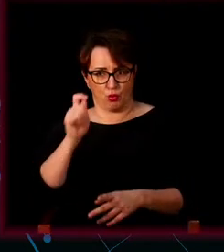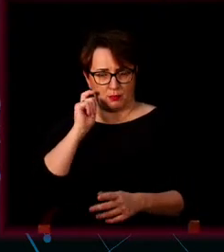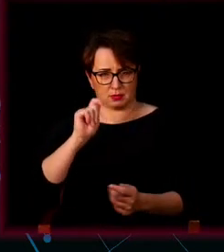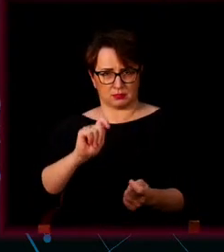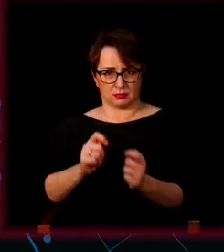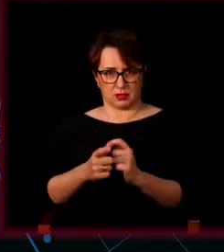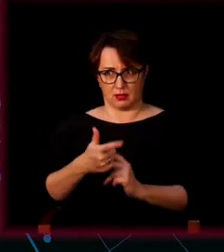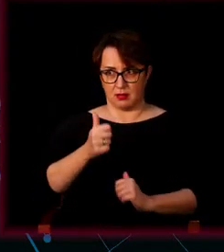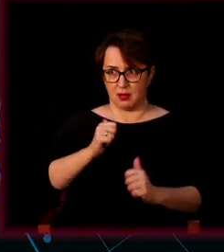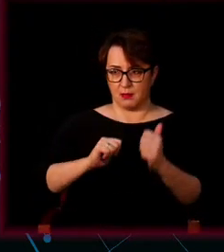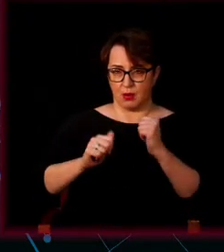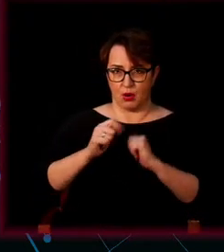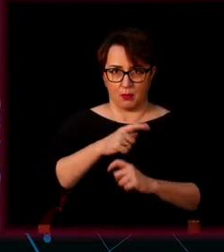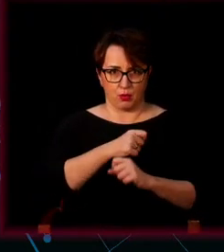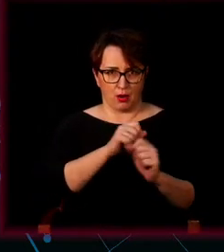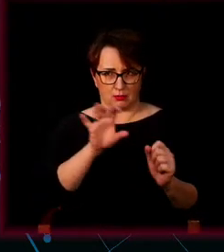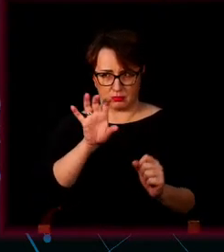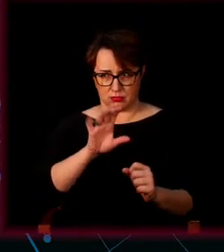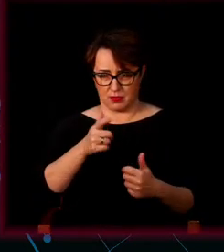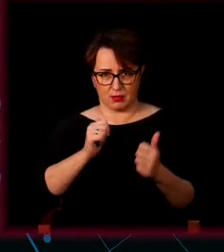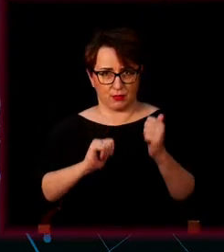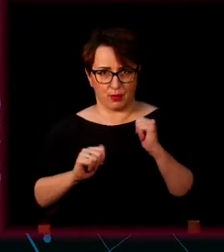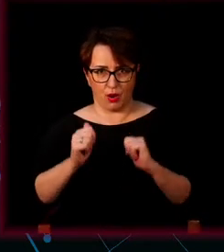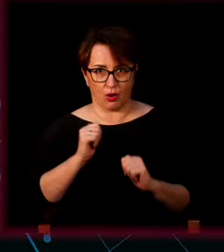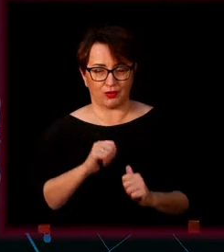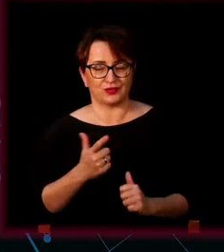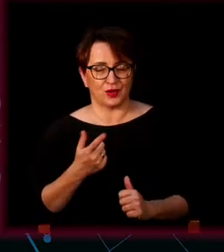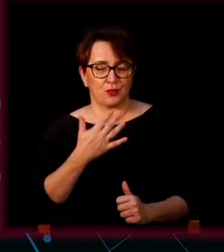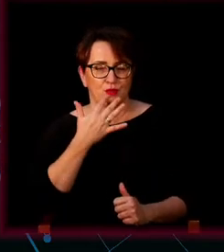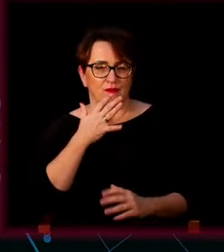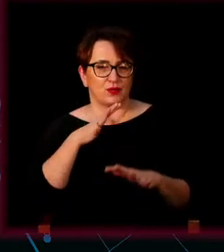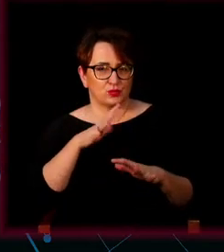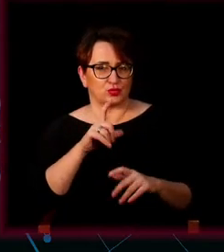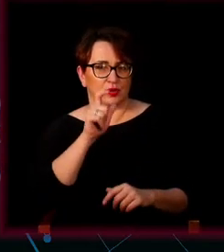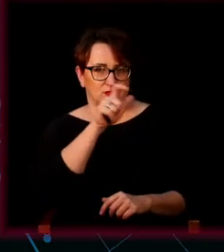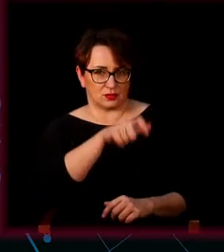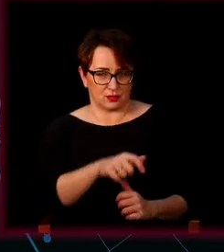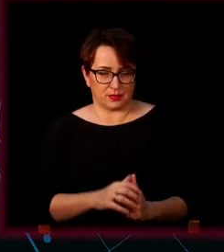jest niepokojące dla Genli Aya, co też oczywiście wiele mówi o nim samym.